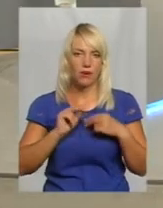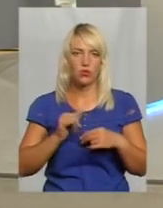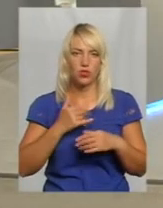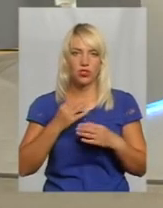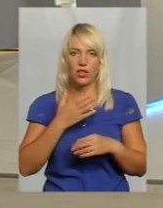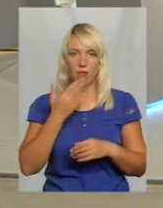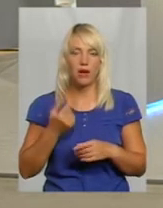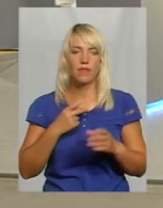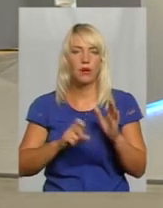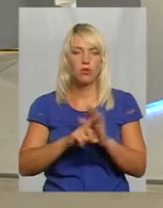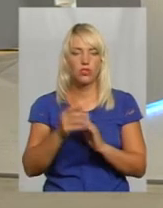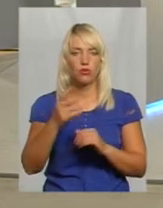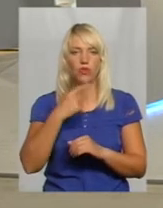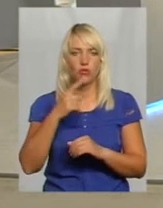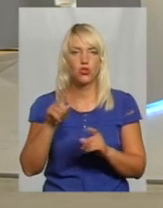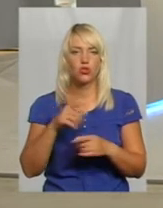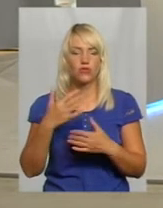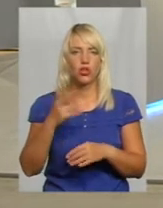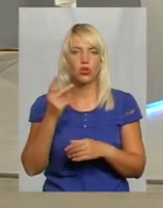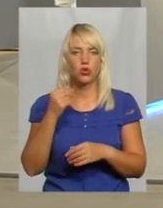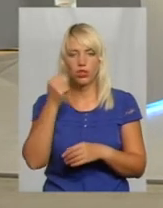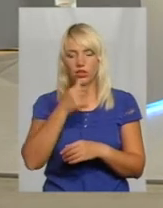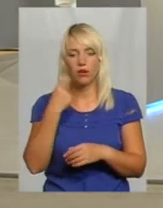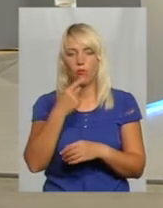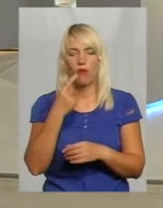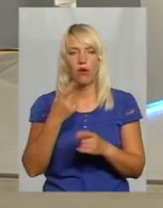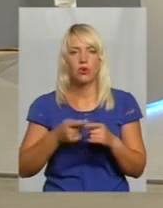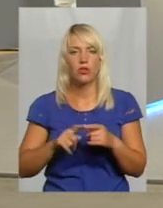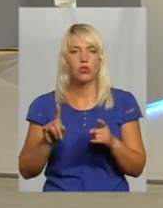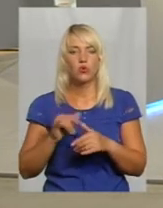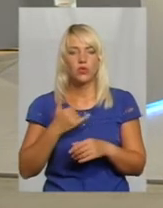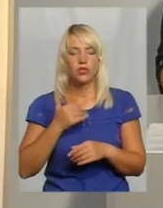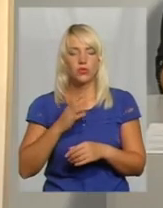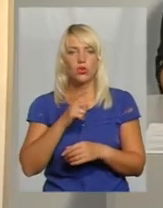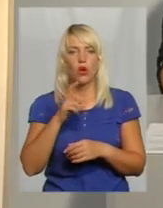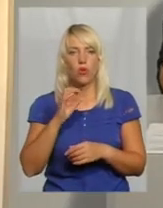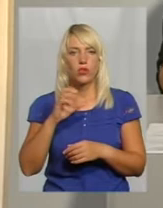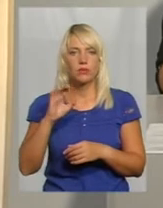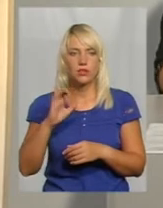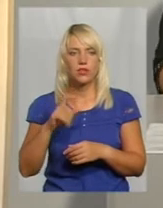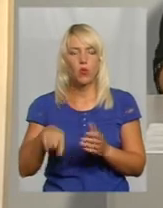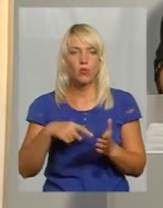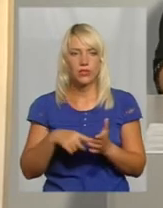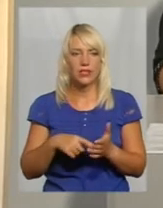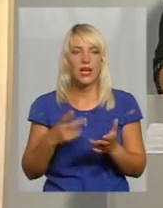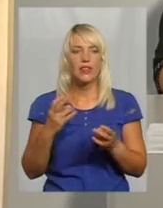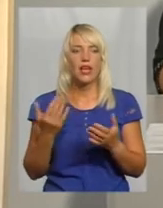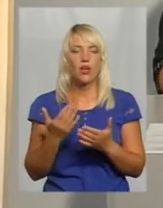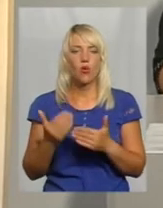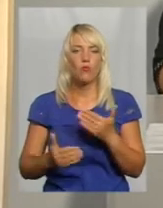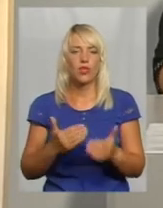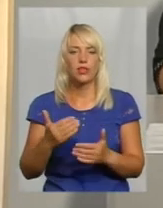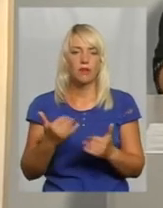на початку ви говорили про те, що вже другий рік йде мова про те, що в нас буде хоспіс у місті, так? А на якому етапі